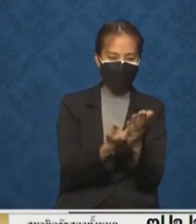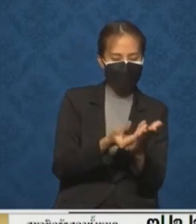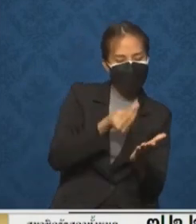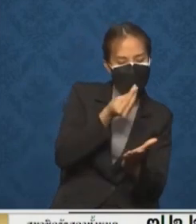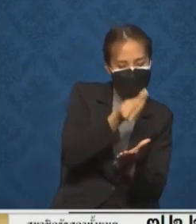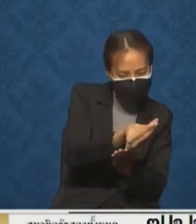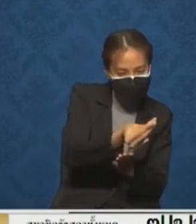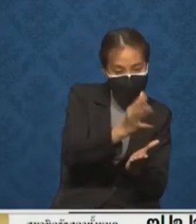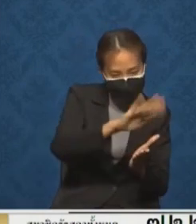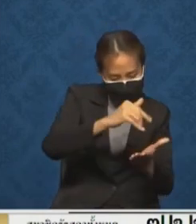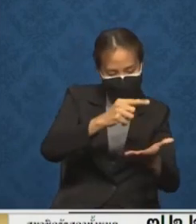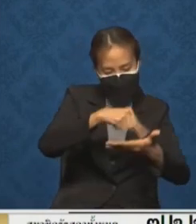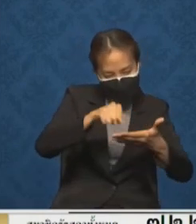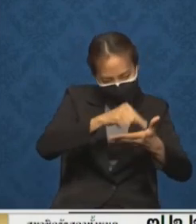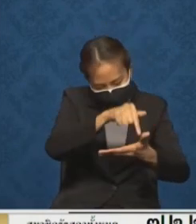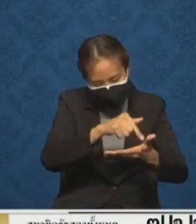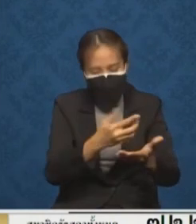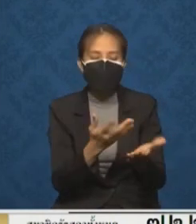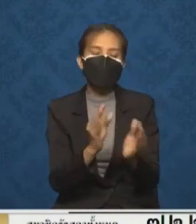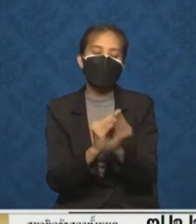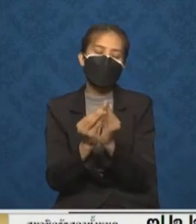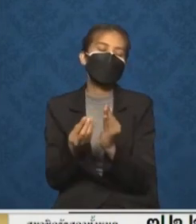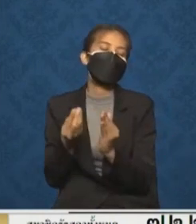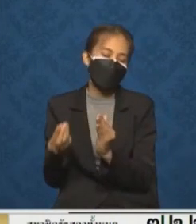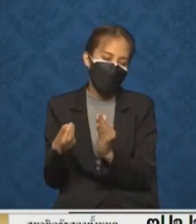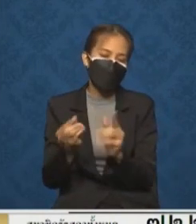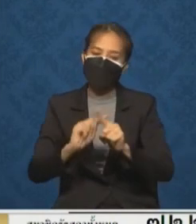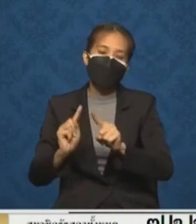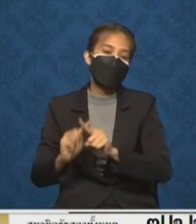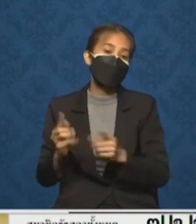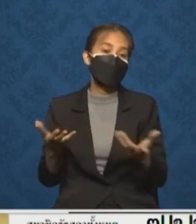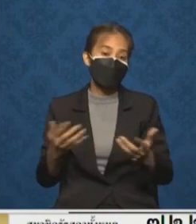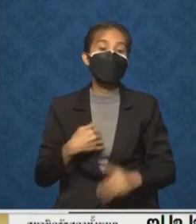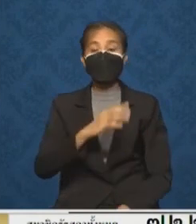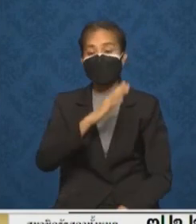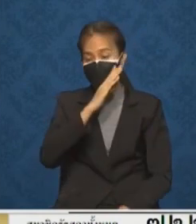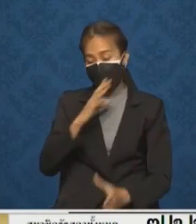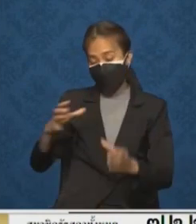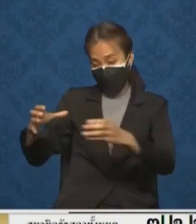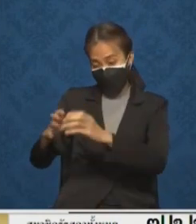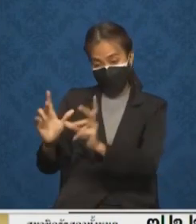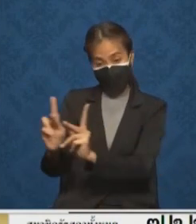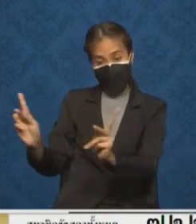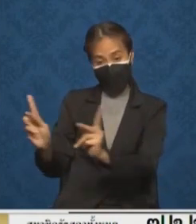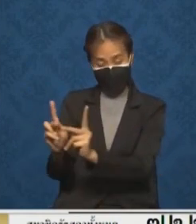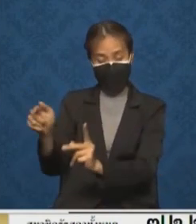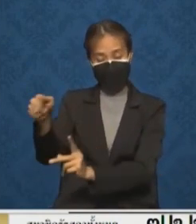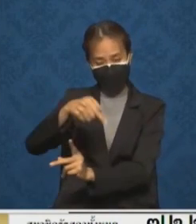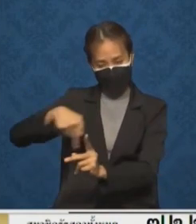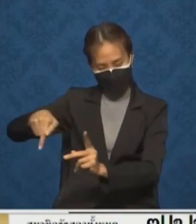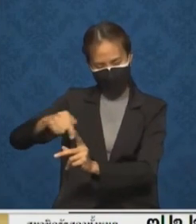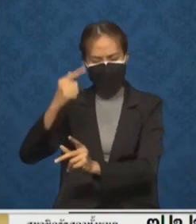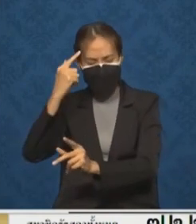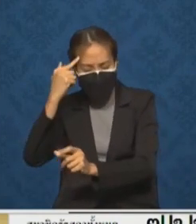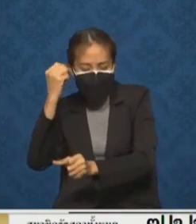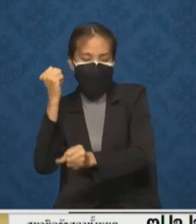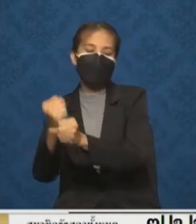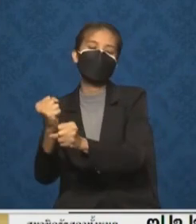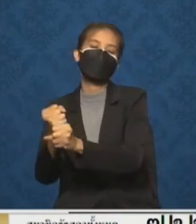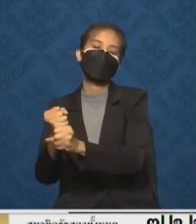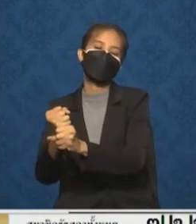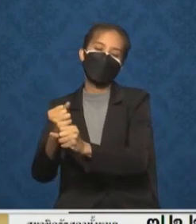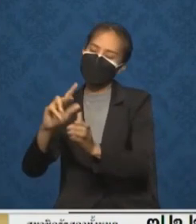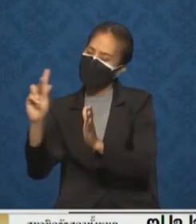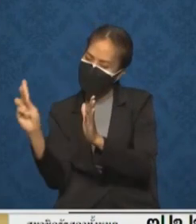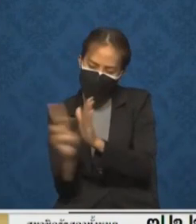ษถ้าคณะกรรมการคณะนี้จะสามารถกำหน